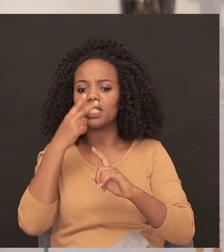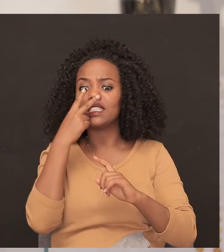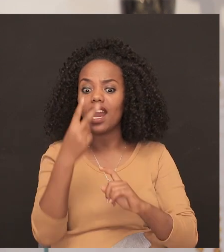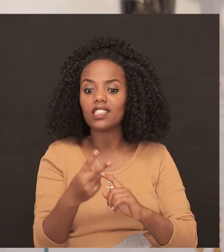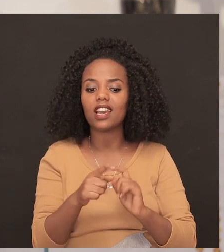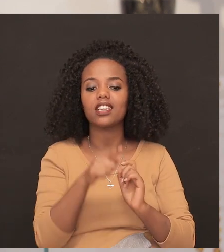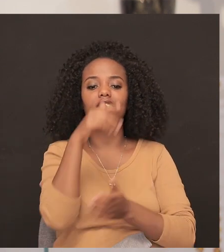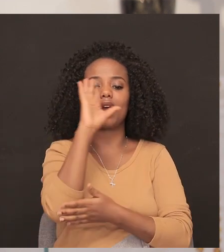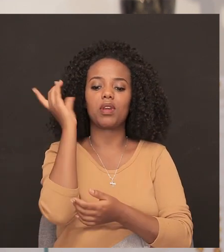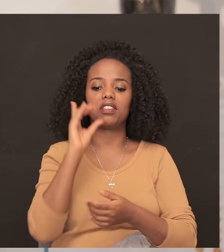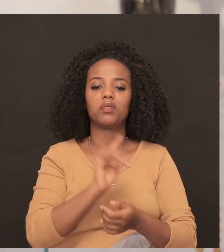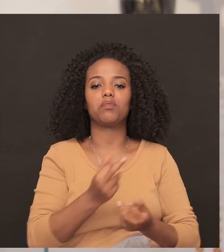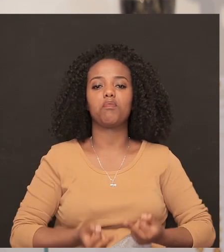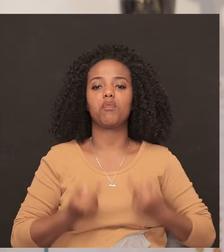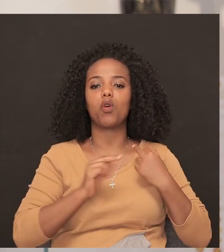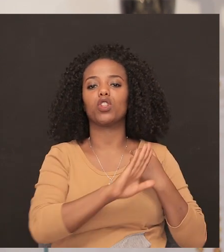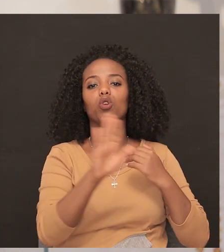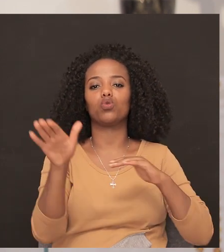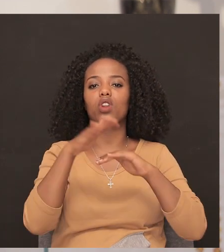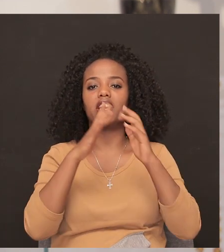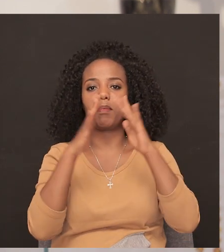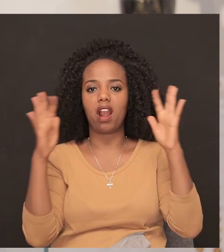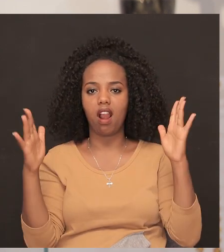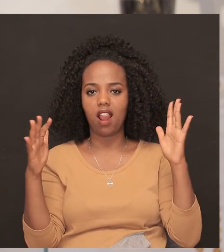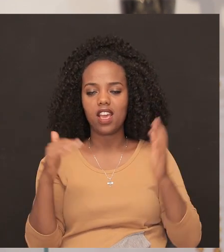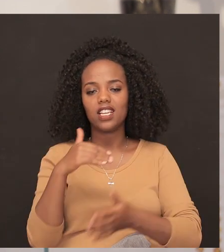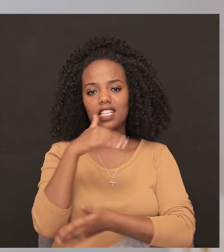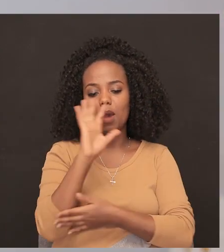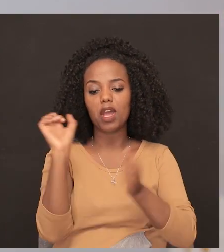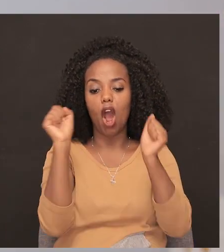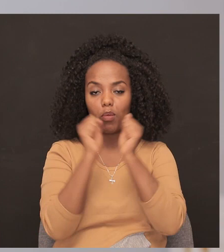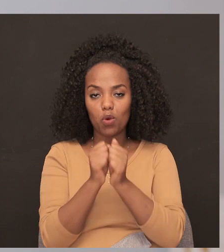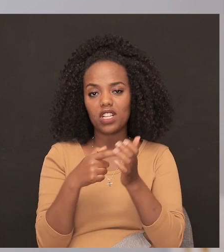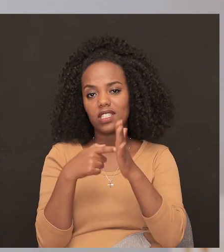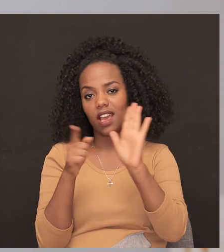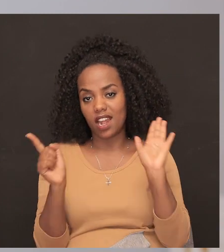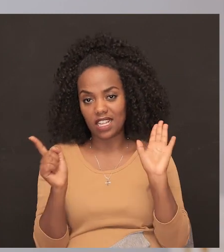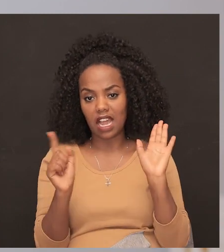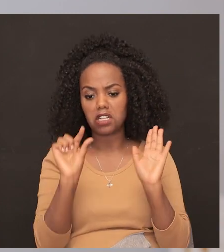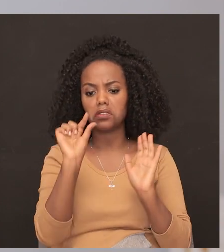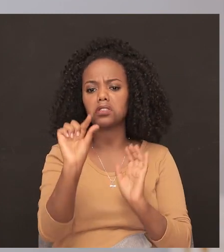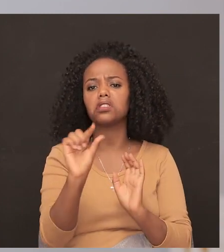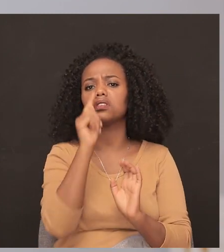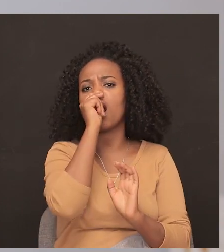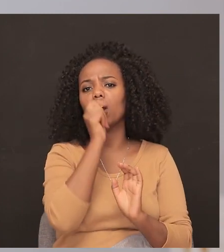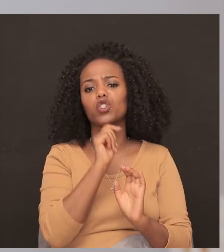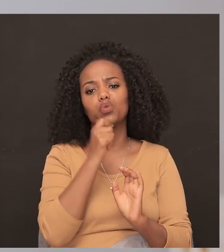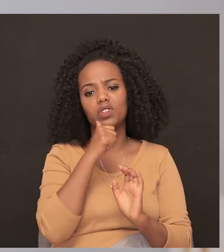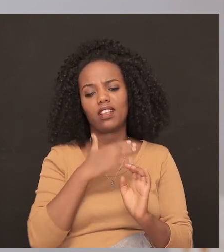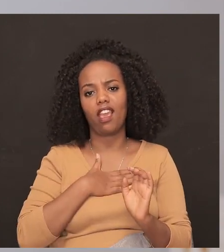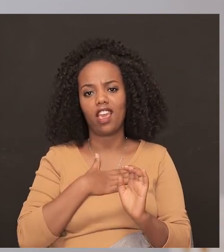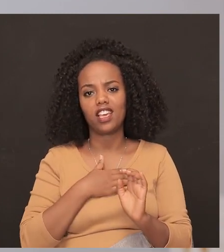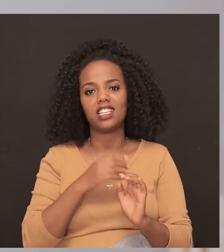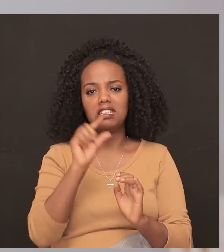እያየ የእግዚአብሔር ክብር በሕይወታችሁ ላይ ይበራል። የእግዚአብሔር አብሮነት ይገለጣል። ጥቂት ታገሽው